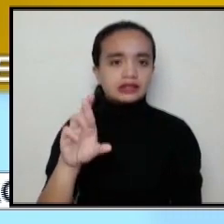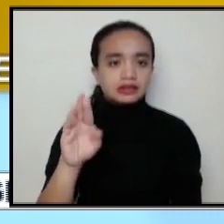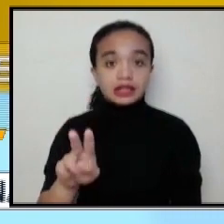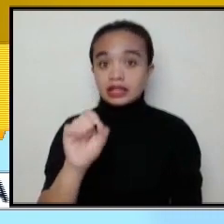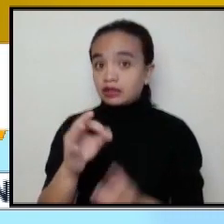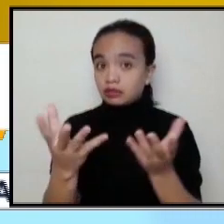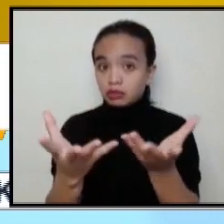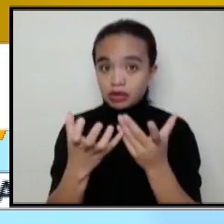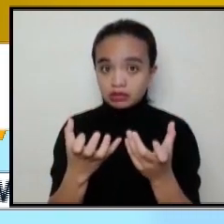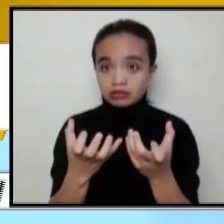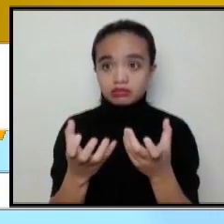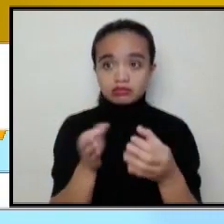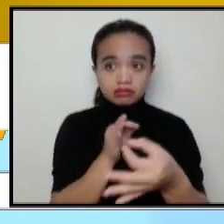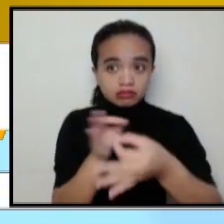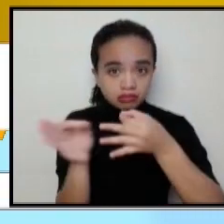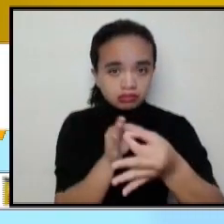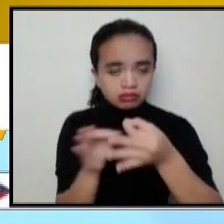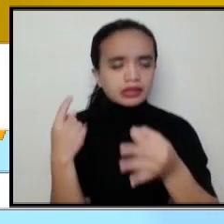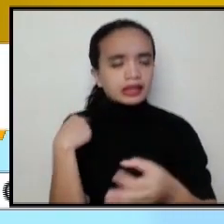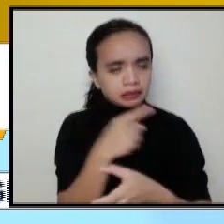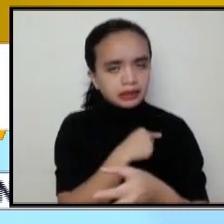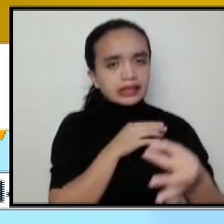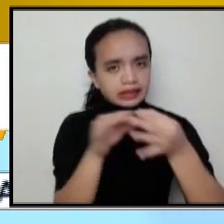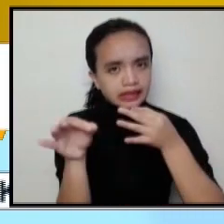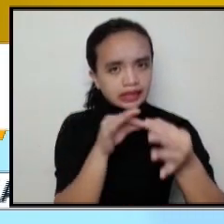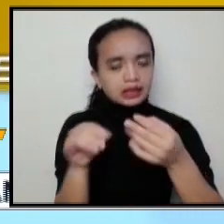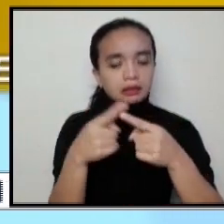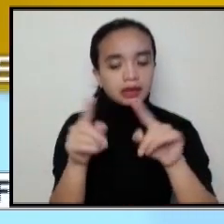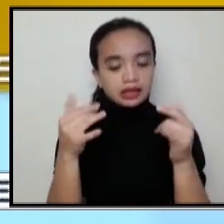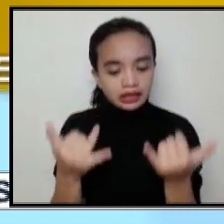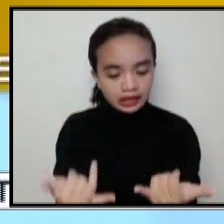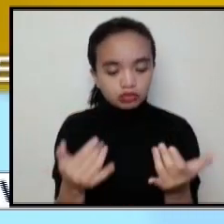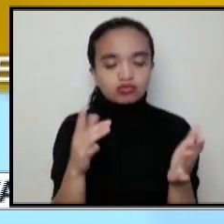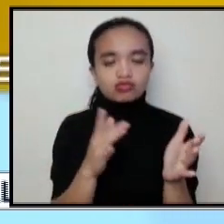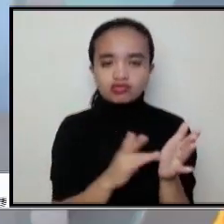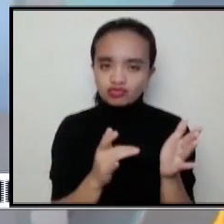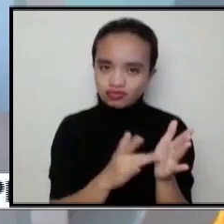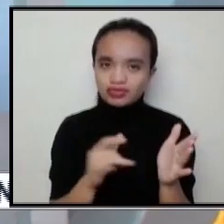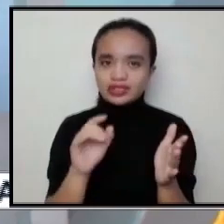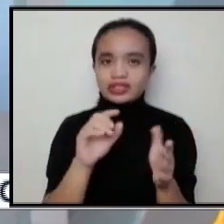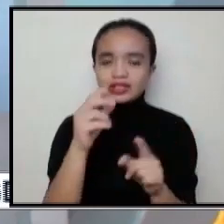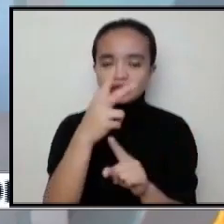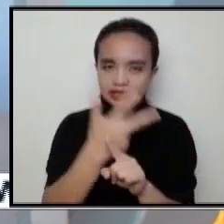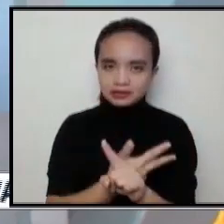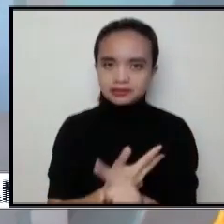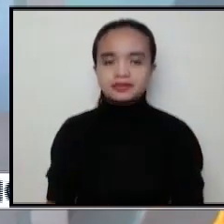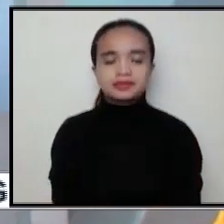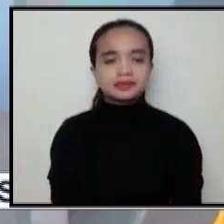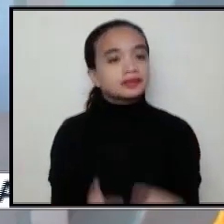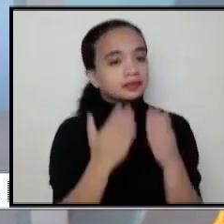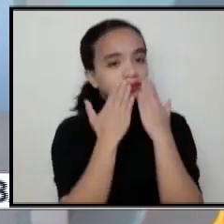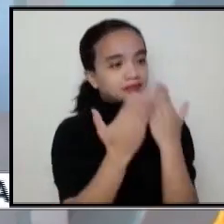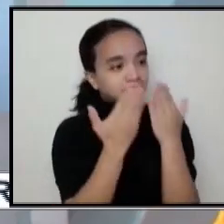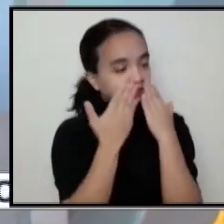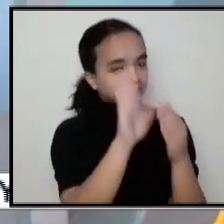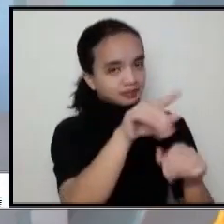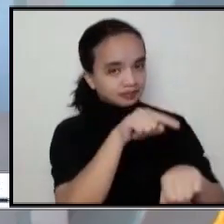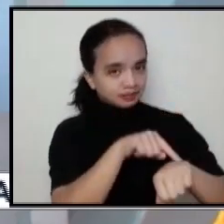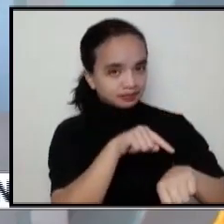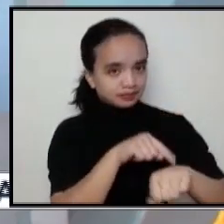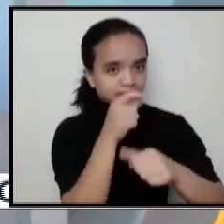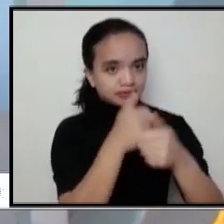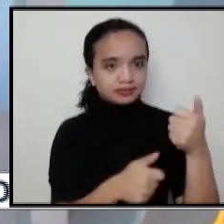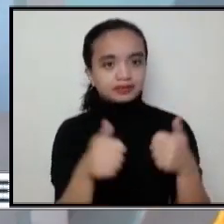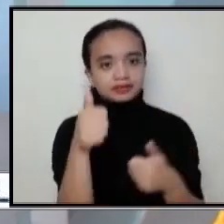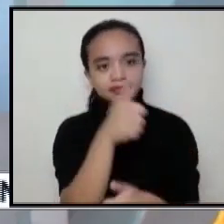But definitely, let us take this opportunity ng 3 buwan po. Well, maraming salamat po sa inyong oras, Chair Andy Ortega,